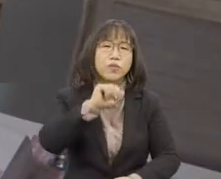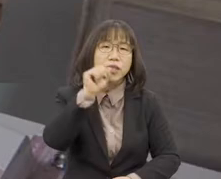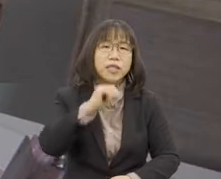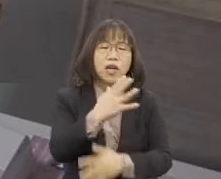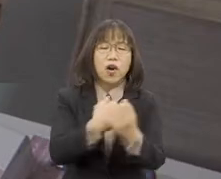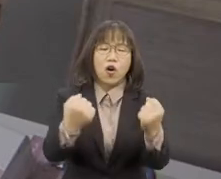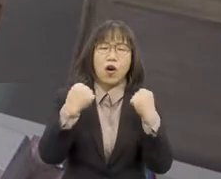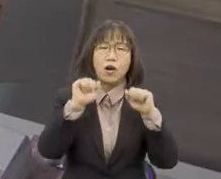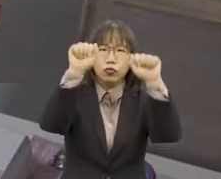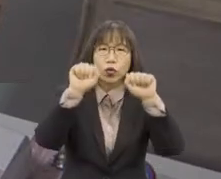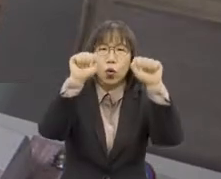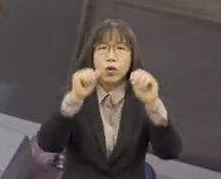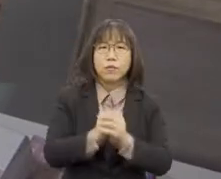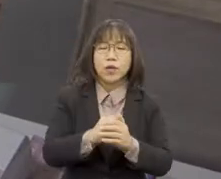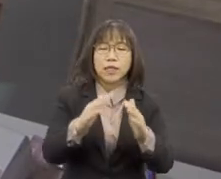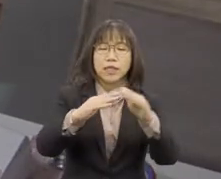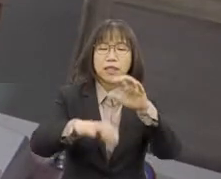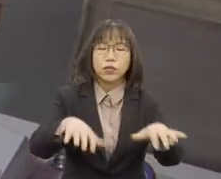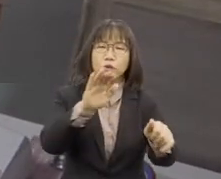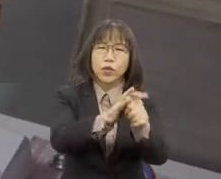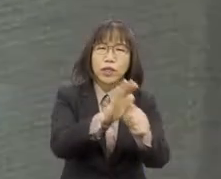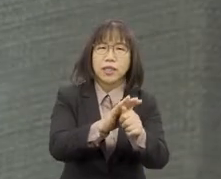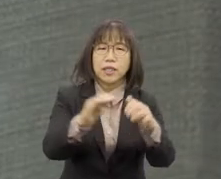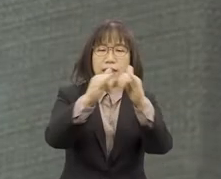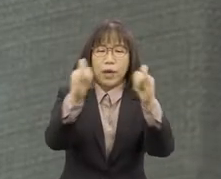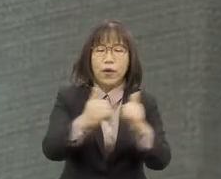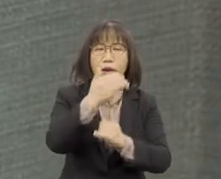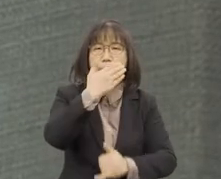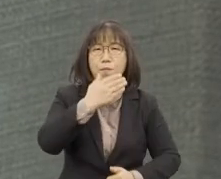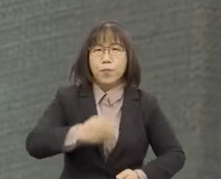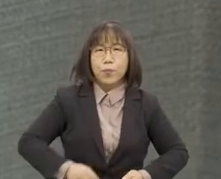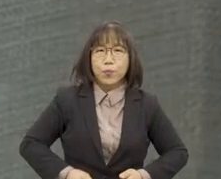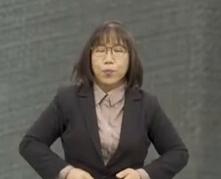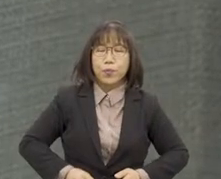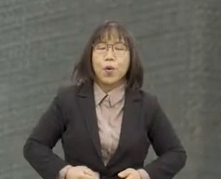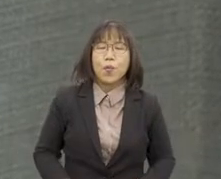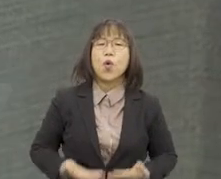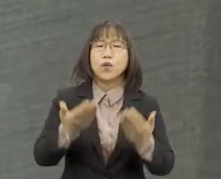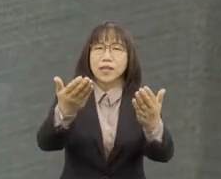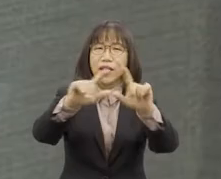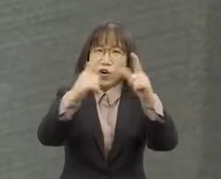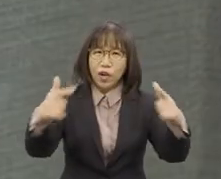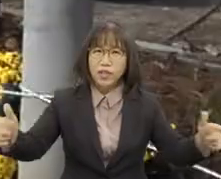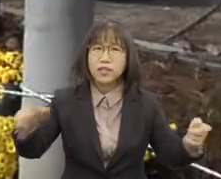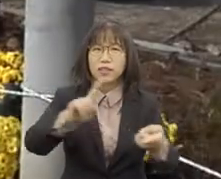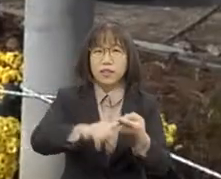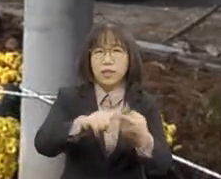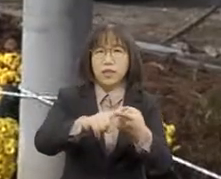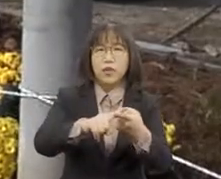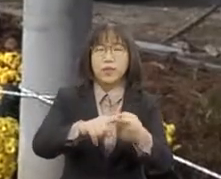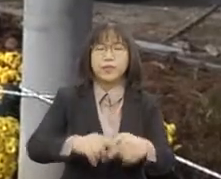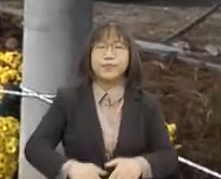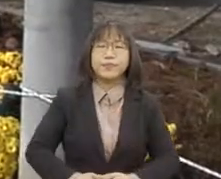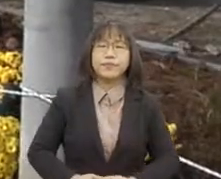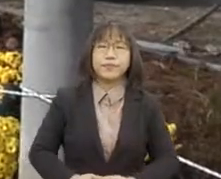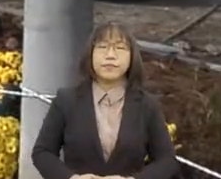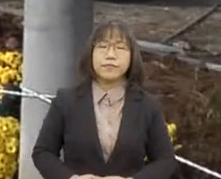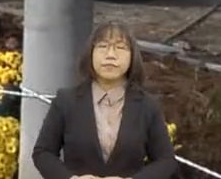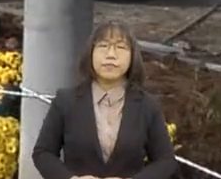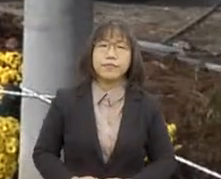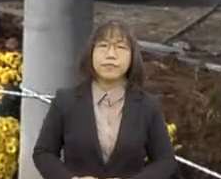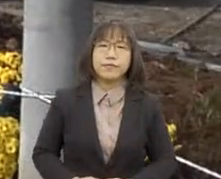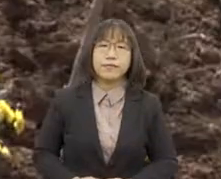건강운동 이웃돕기 사회봉사 등이며 주민들이 제안한 분야별 사업 중 지원 대상을 선정할